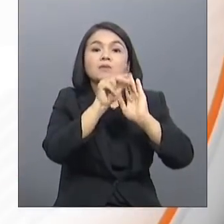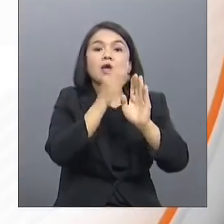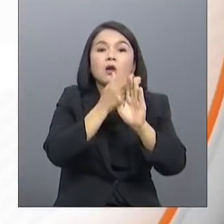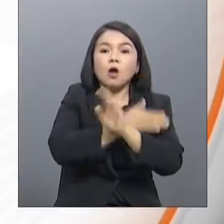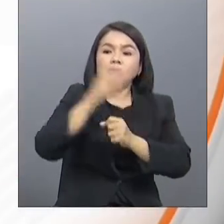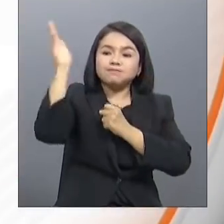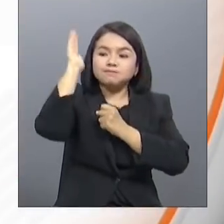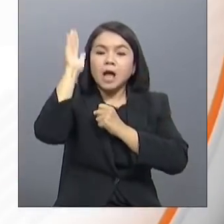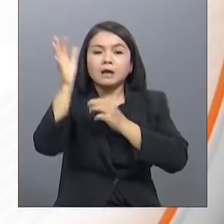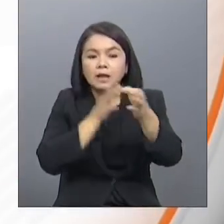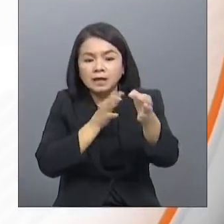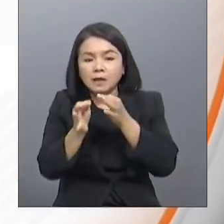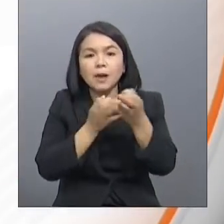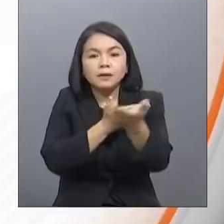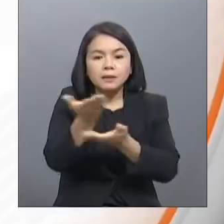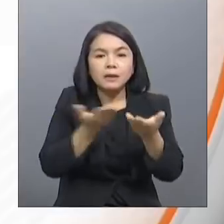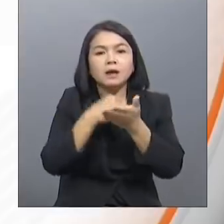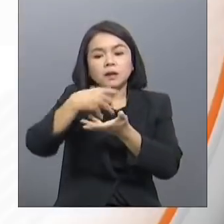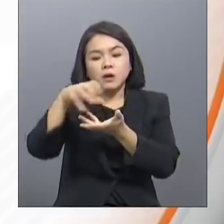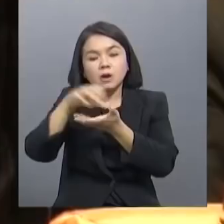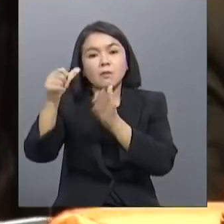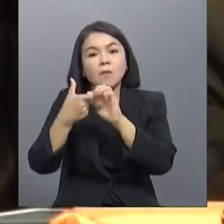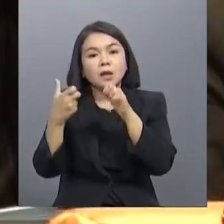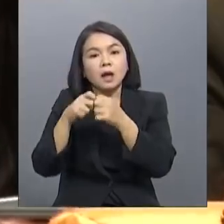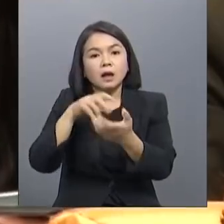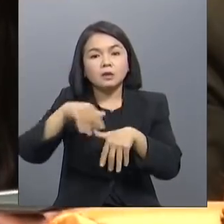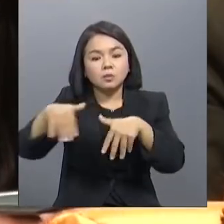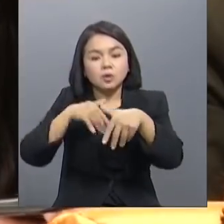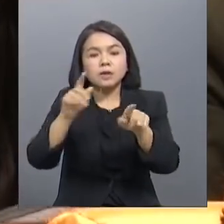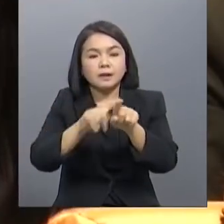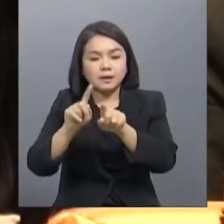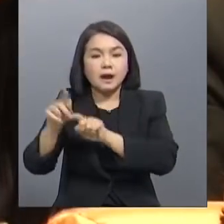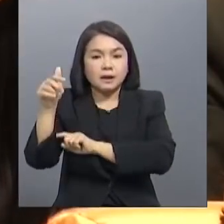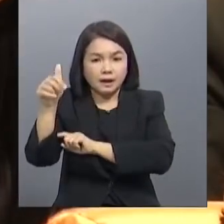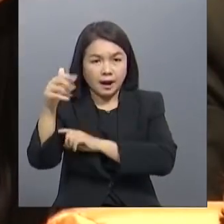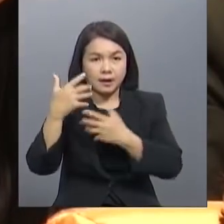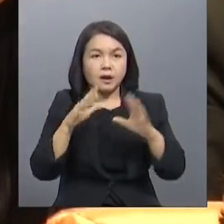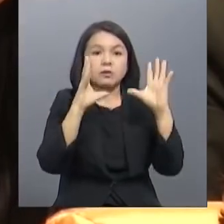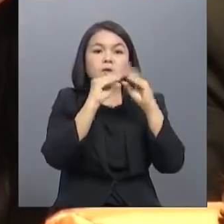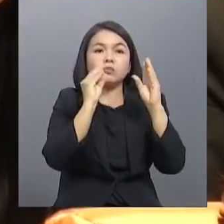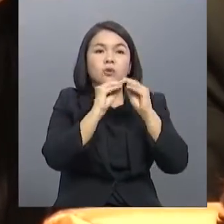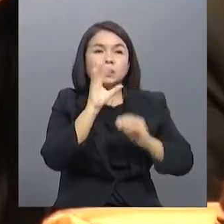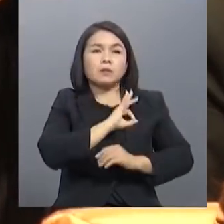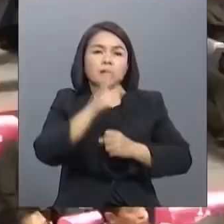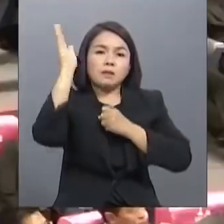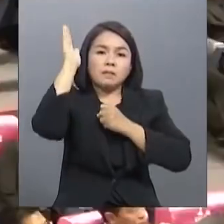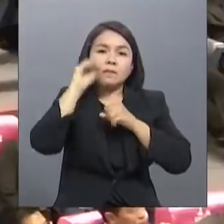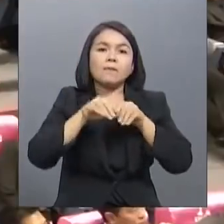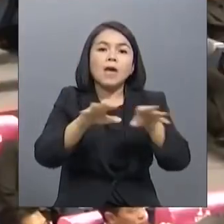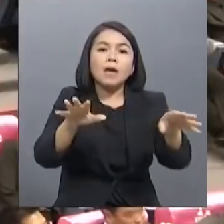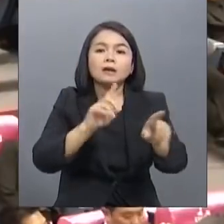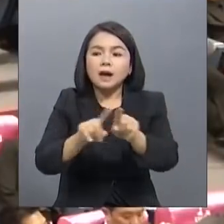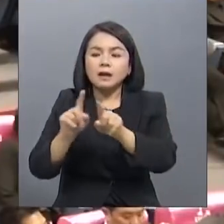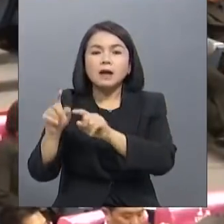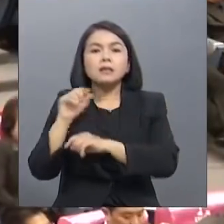นการอภิปรายปรึกษาหารือปญหาต่าง ๆ ของประชาชนในที่พระชุมสมาชิกภิปรายสอบถามถงความ